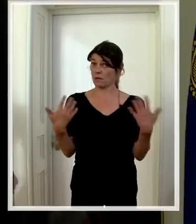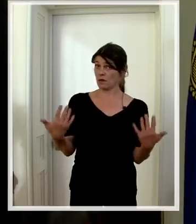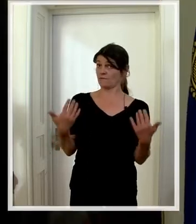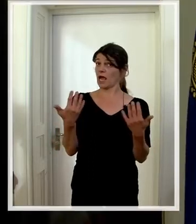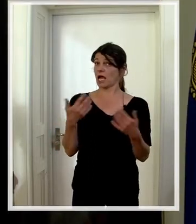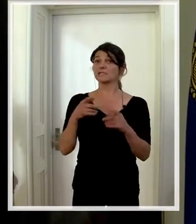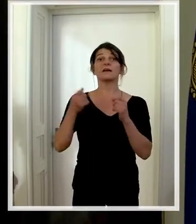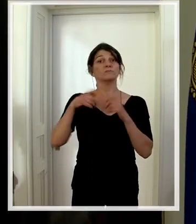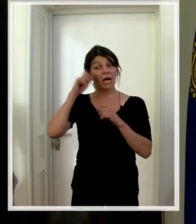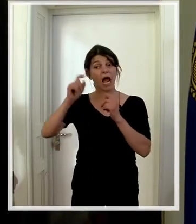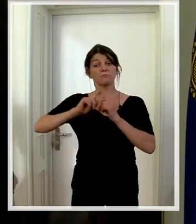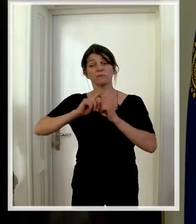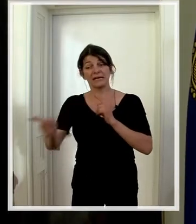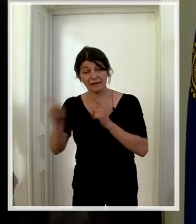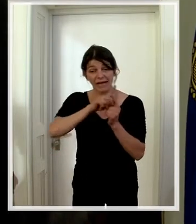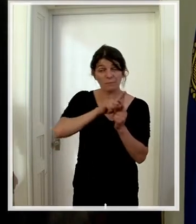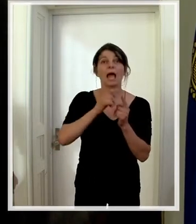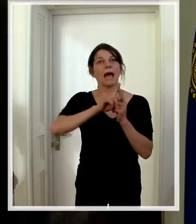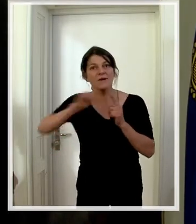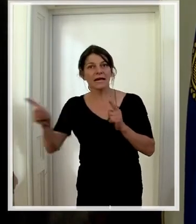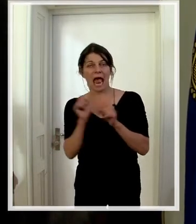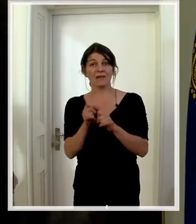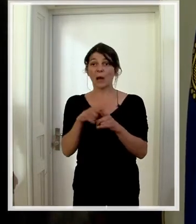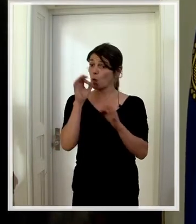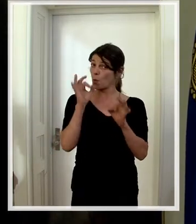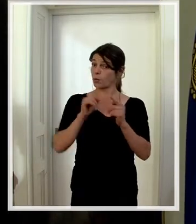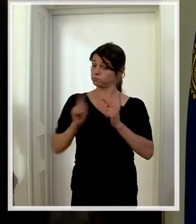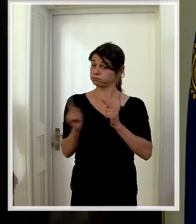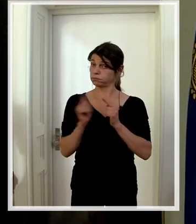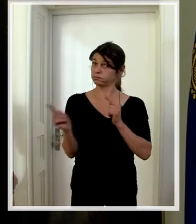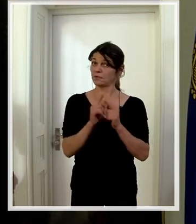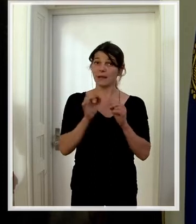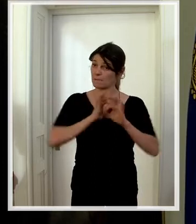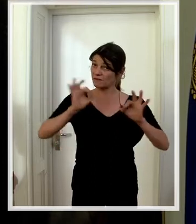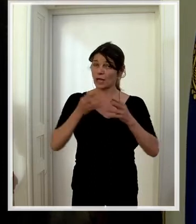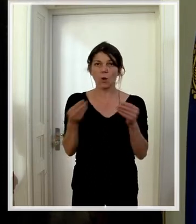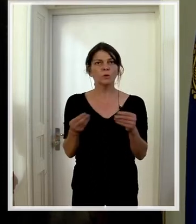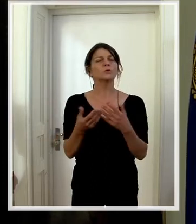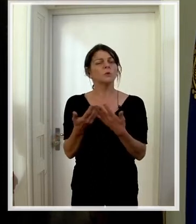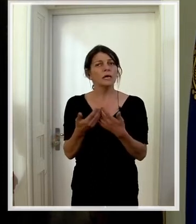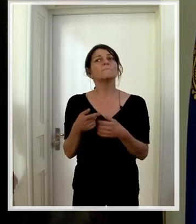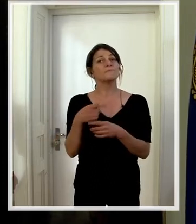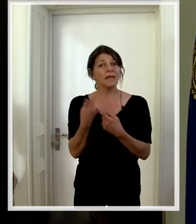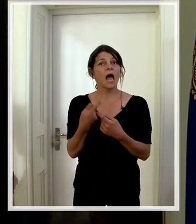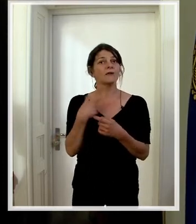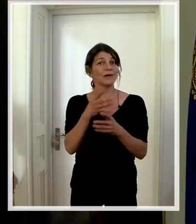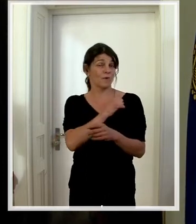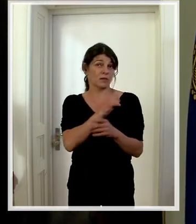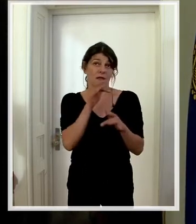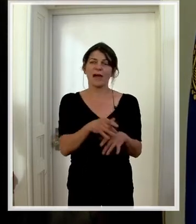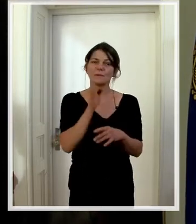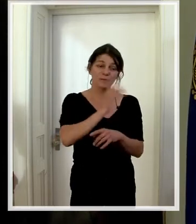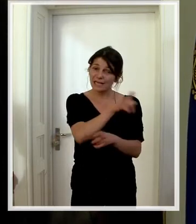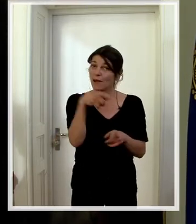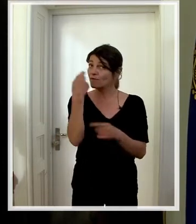hier geht raus. Und man kann mit dieser gut vertakteten Lösung, ich lade die drei, zum sich den Fahrplan einmal anschauen, natürlich auch sehr gut